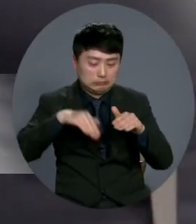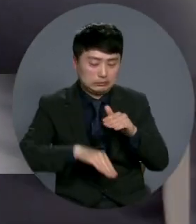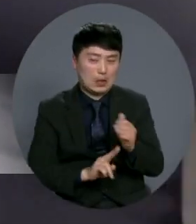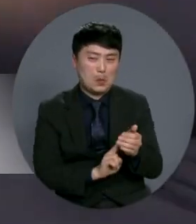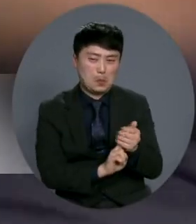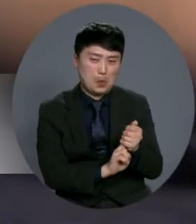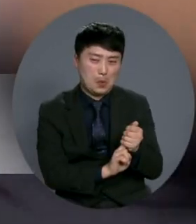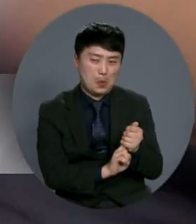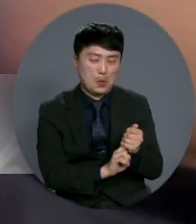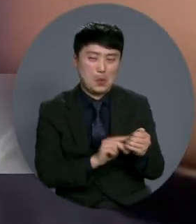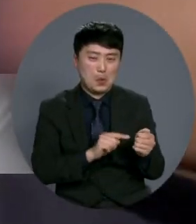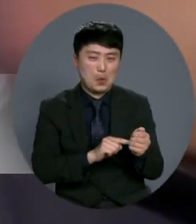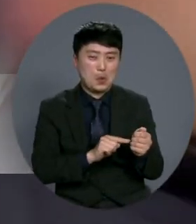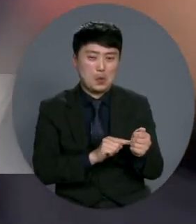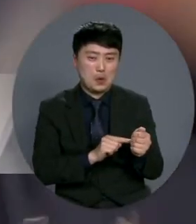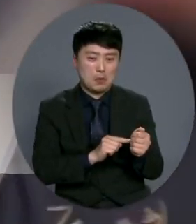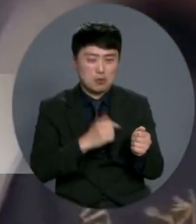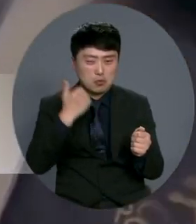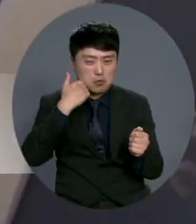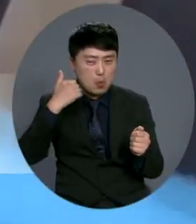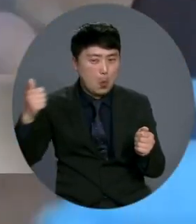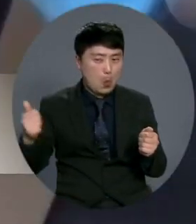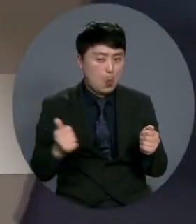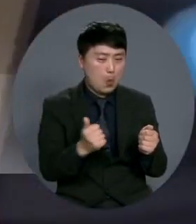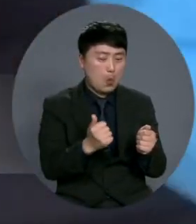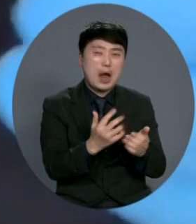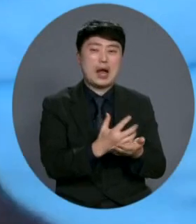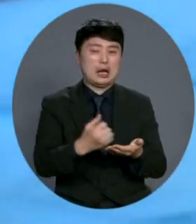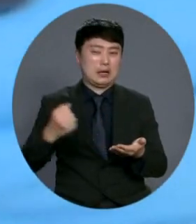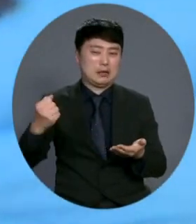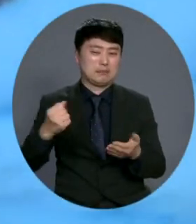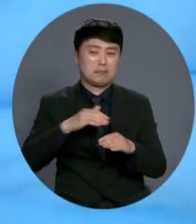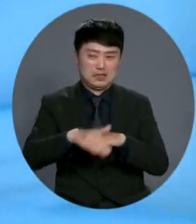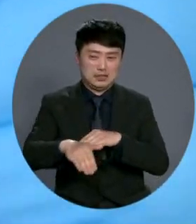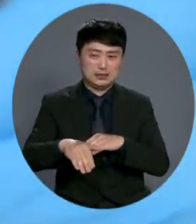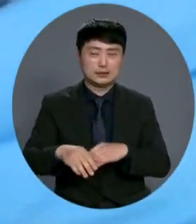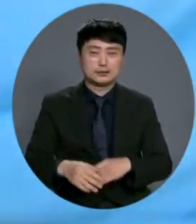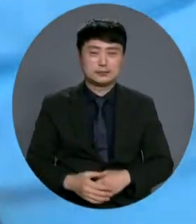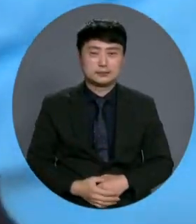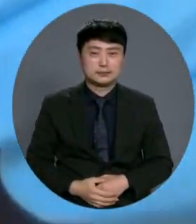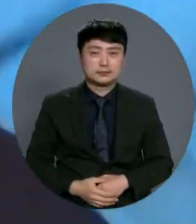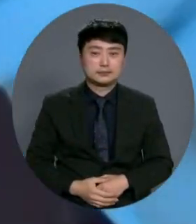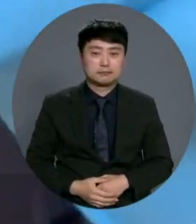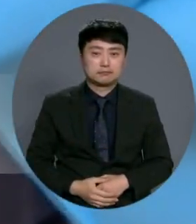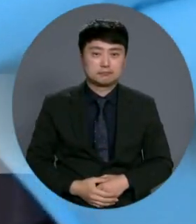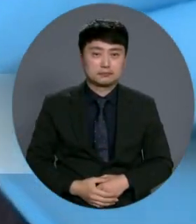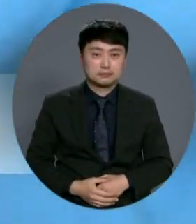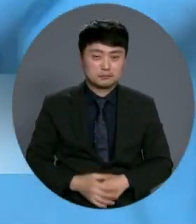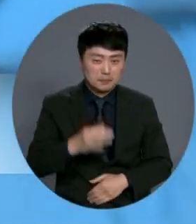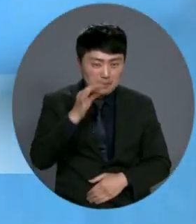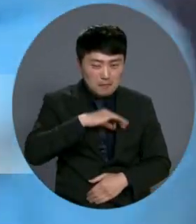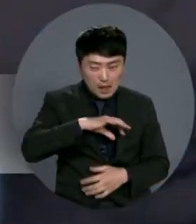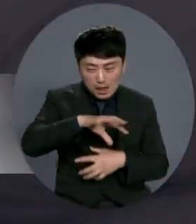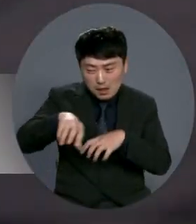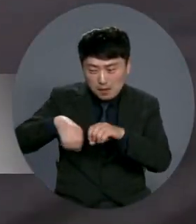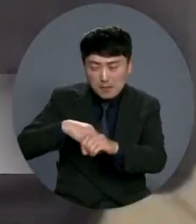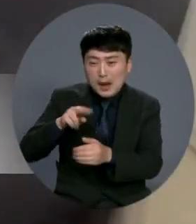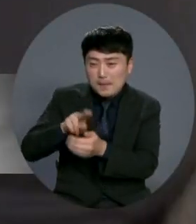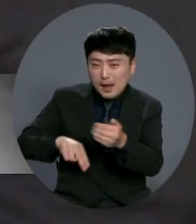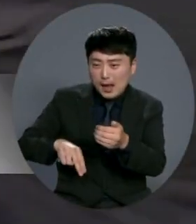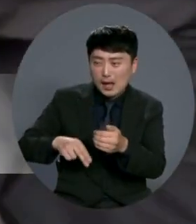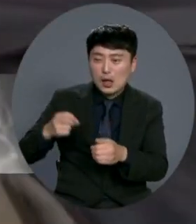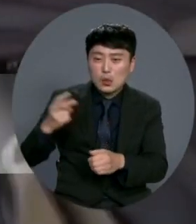않은 곳에 묻어두고 비대면으로 거래를 한 걸로 드러났습니다. 마진을 붙여 되팔려 했던 다른